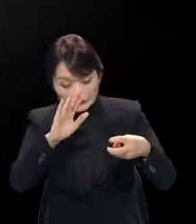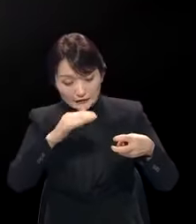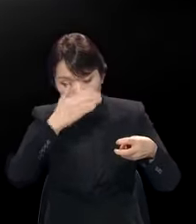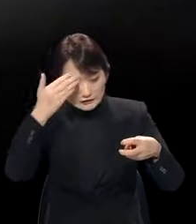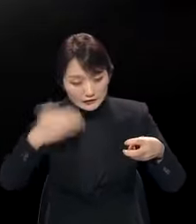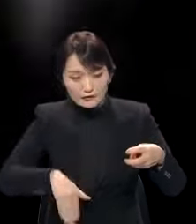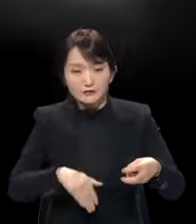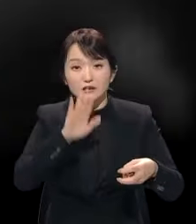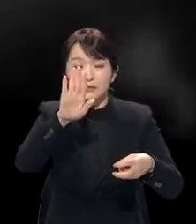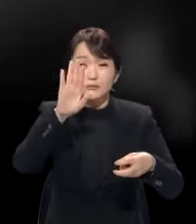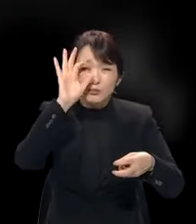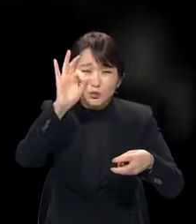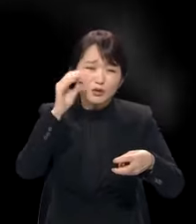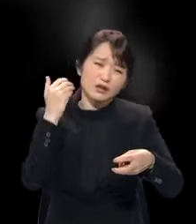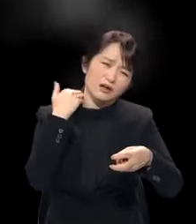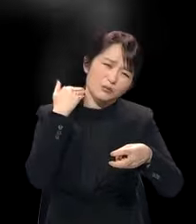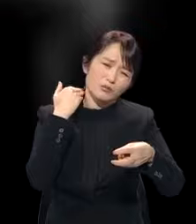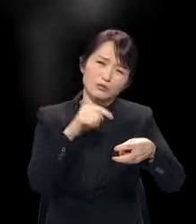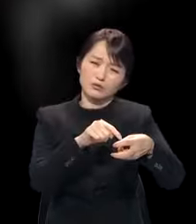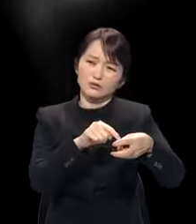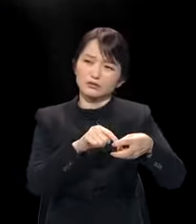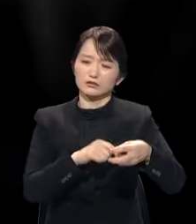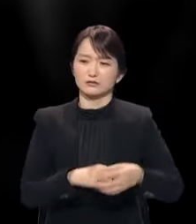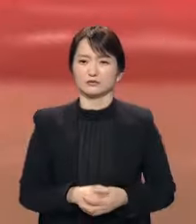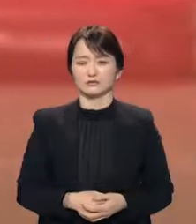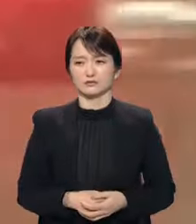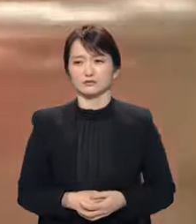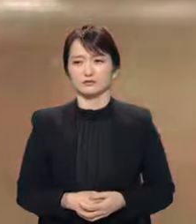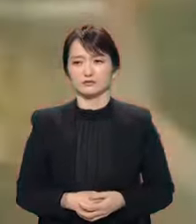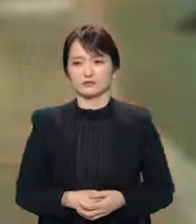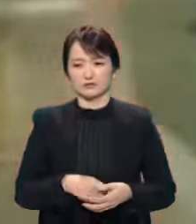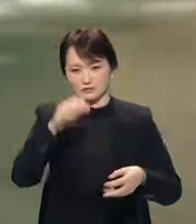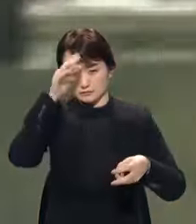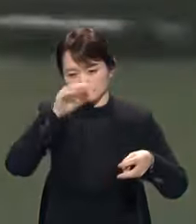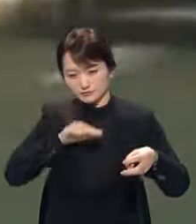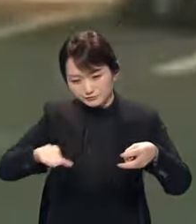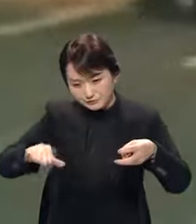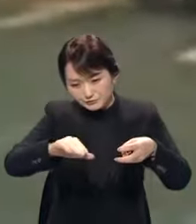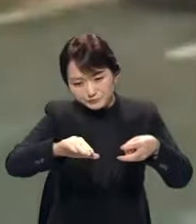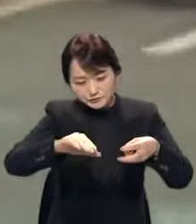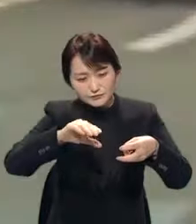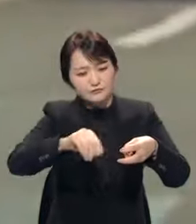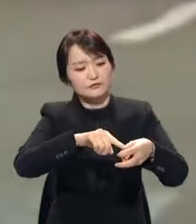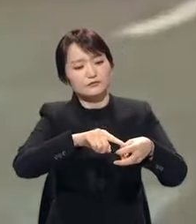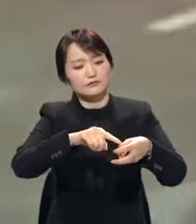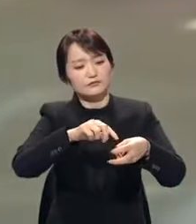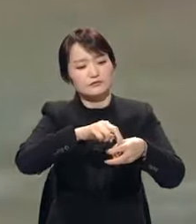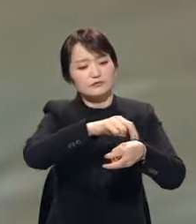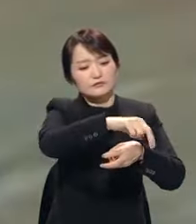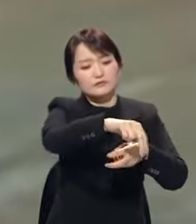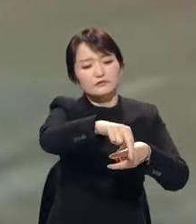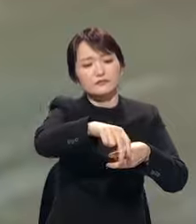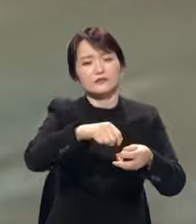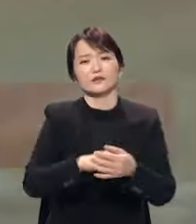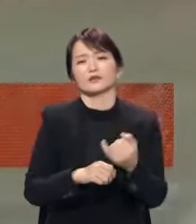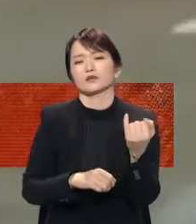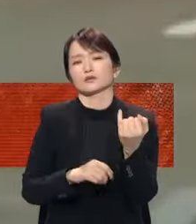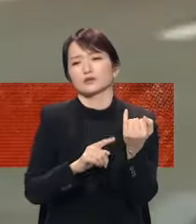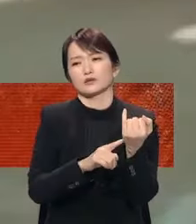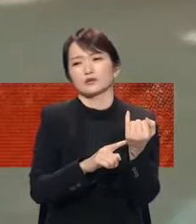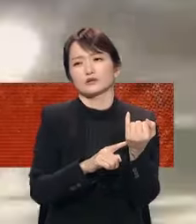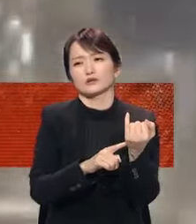보일까요? 아, 전혀 안 보였다는 거예요. 이 경찰에 세우고 보니까 20대에서 30대 아저씨는 아니고 여성분이었다는데